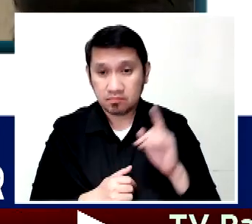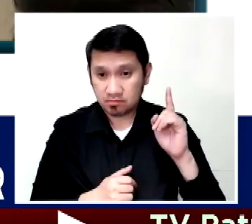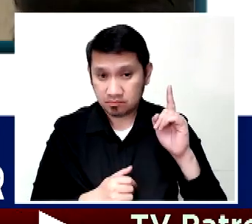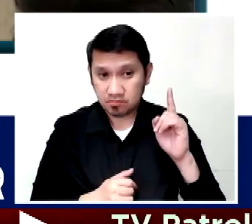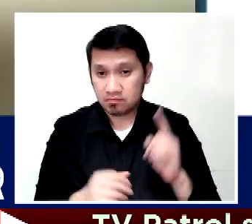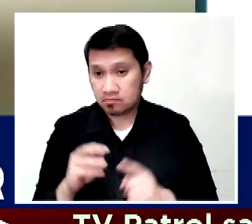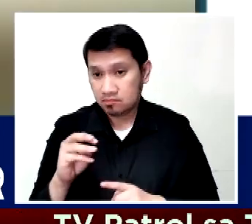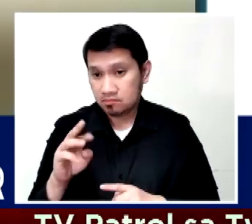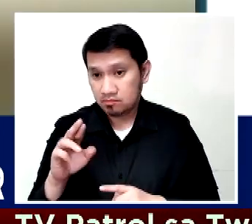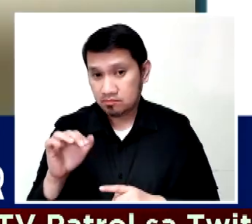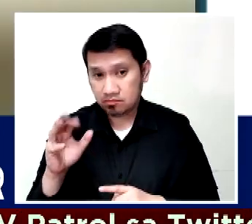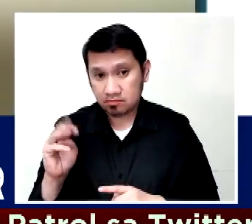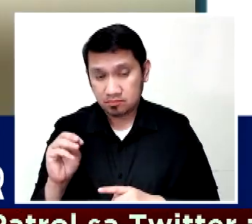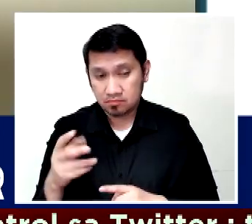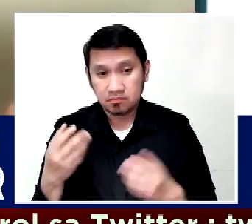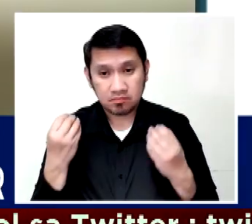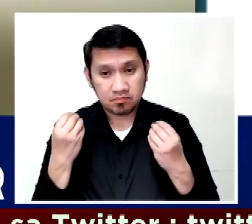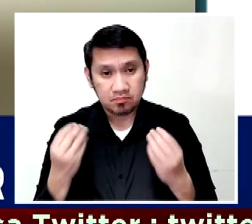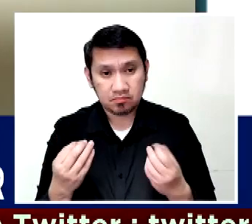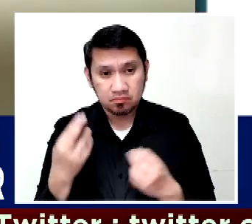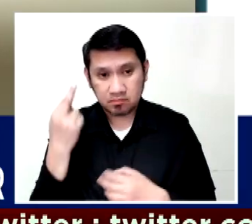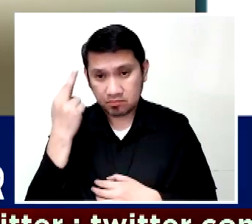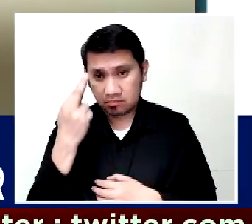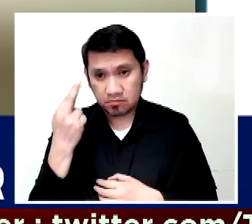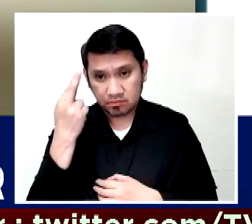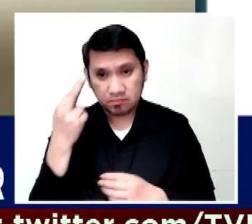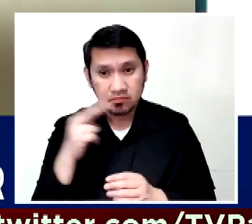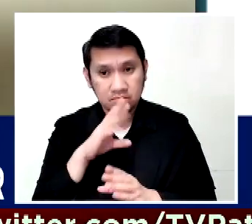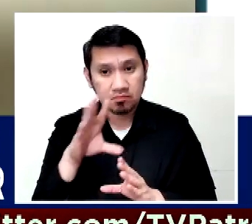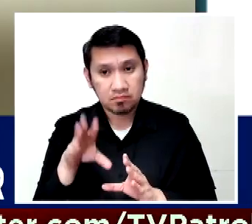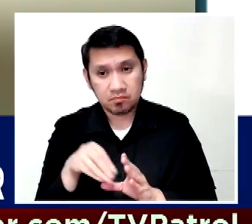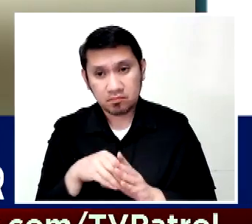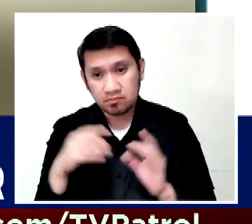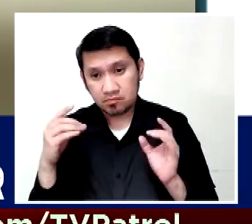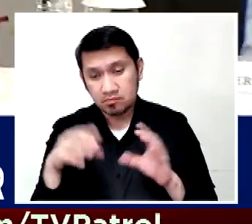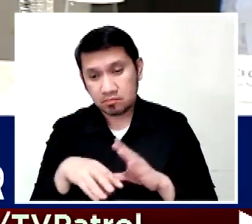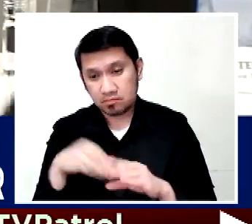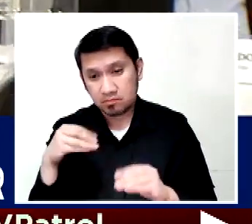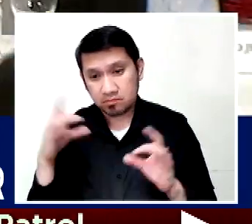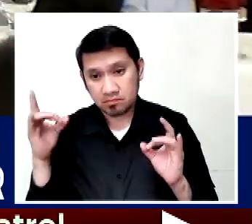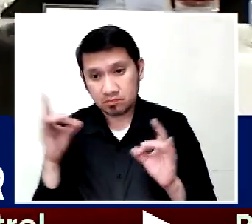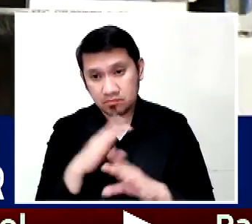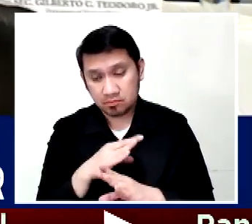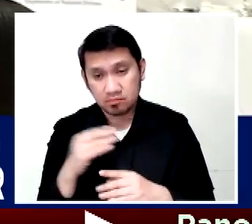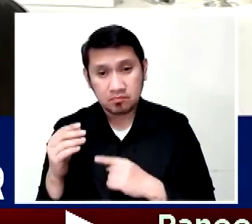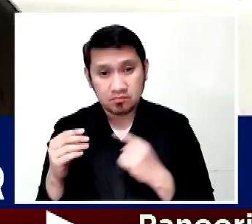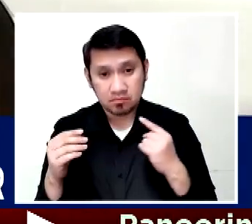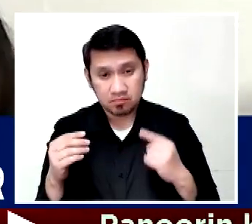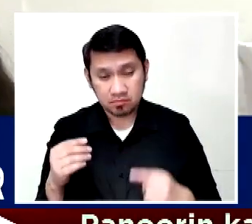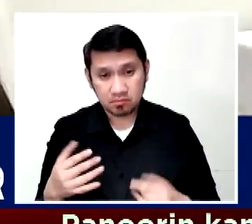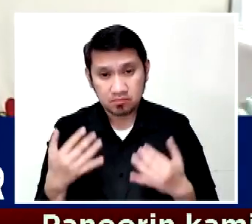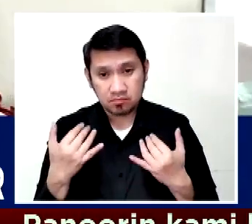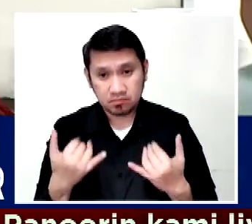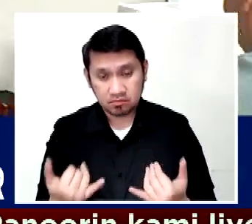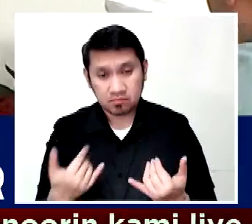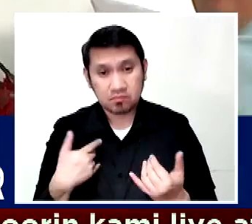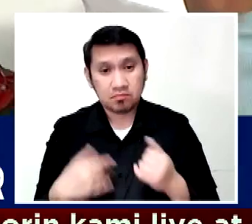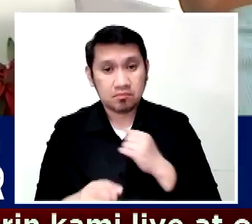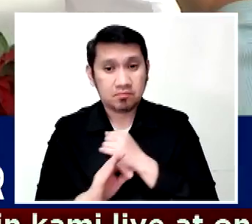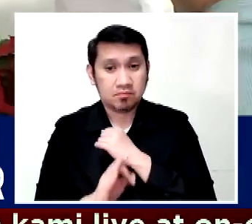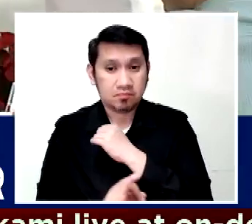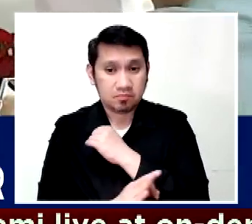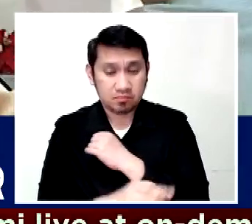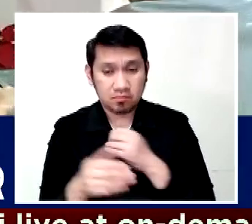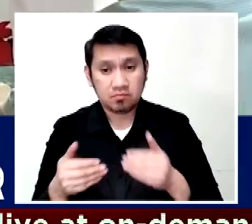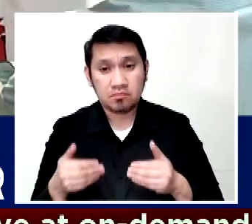Coronel Ferrer, maraming dahilan kabilang na ang external threat sa bansa gaya ng China ang bumubuo ng magandang pundasyon para